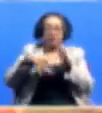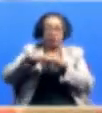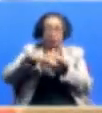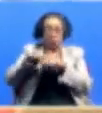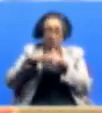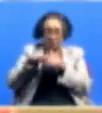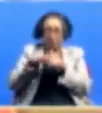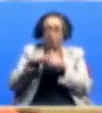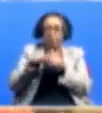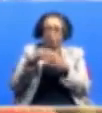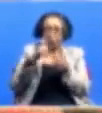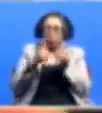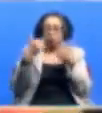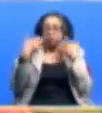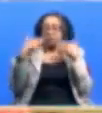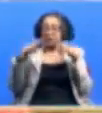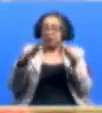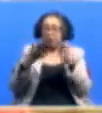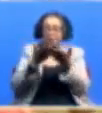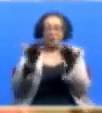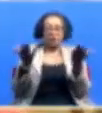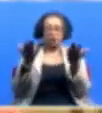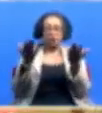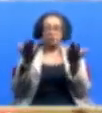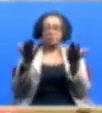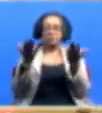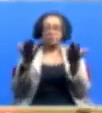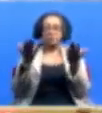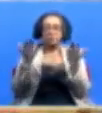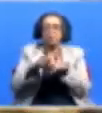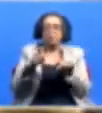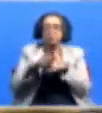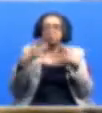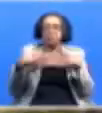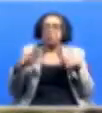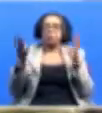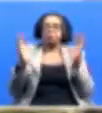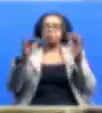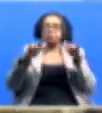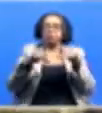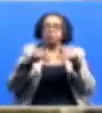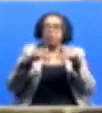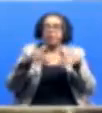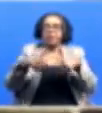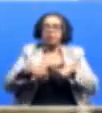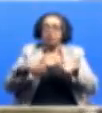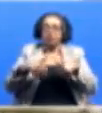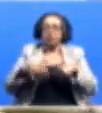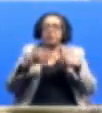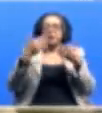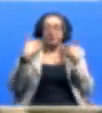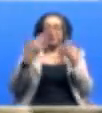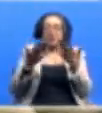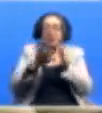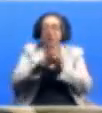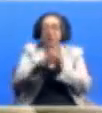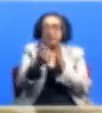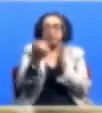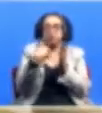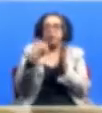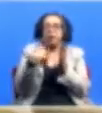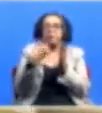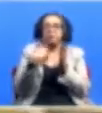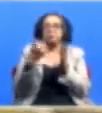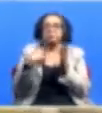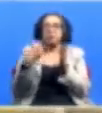soka ambacho tumeona na pia turnout ya fans. Vijana wamejituma, nimeona kuna talanta kadhaa hapa. Nilikuwa